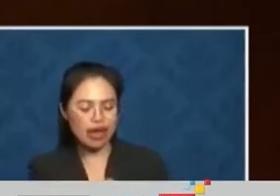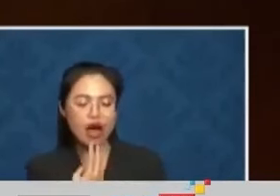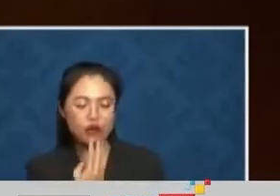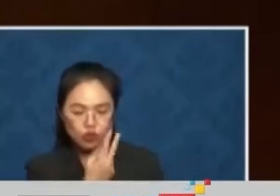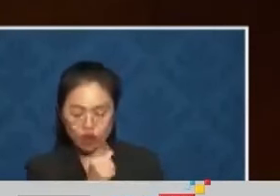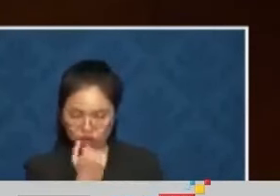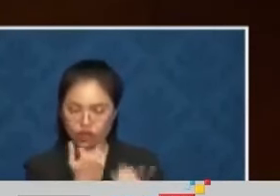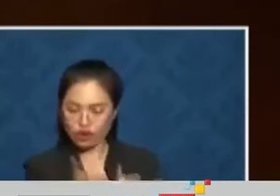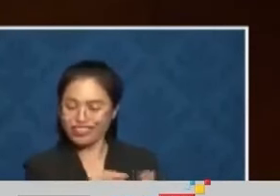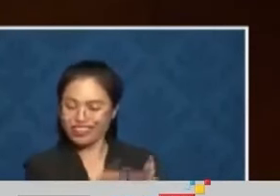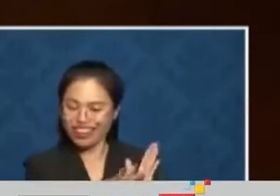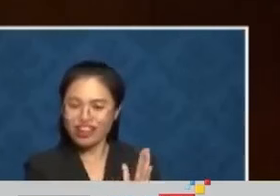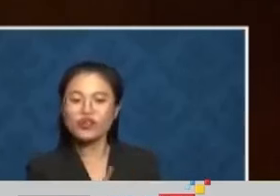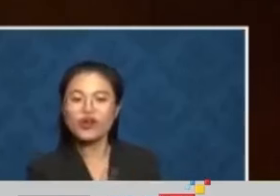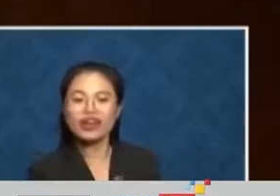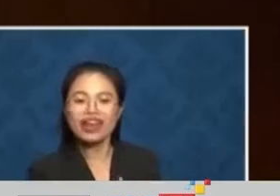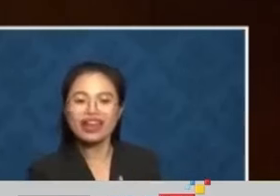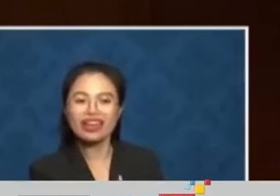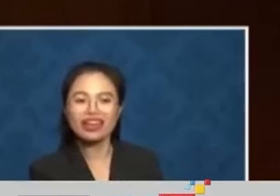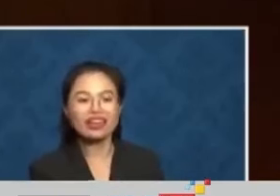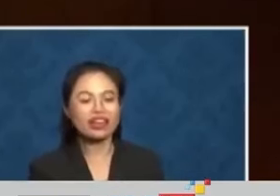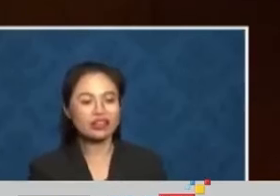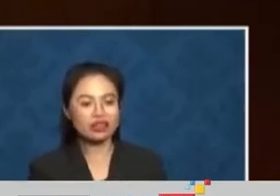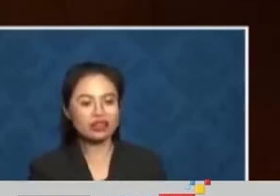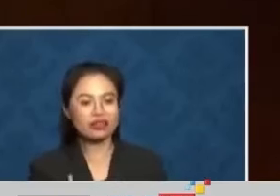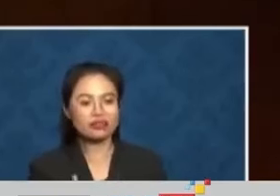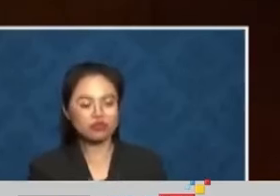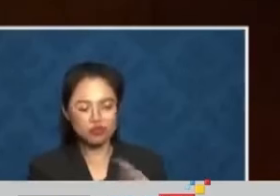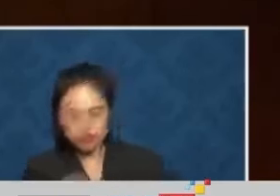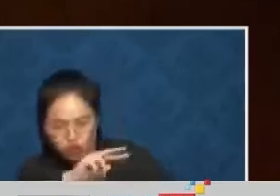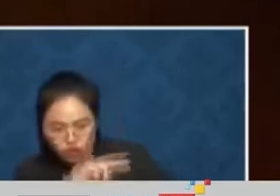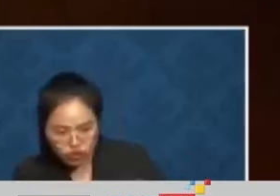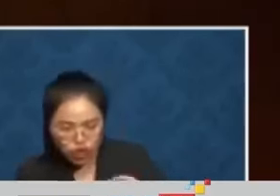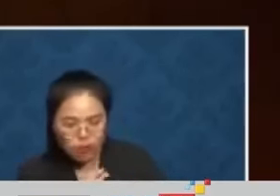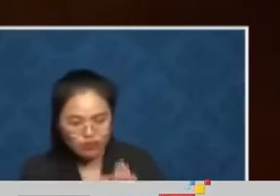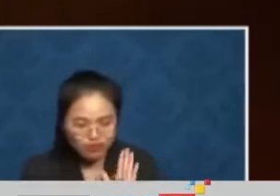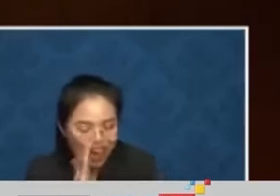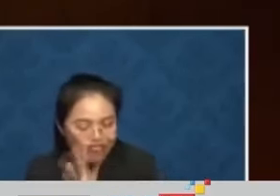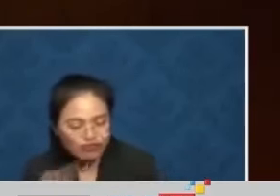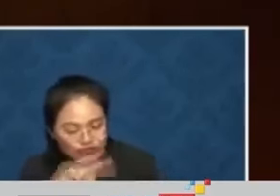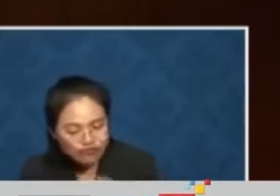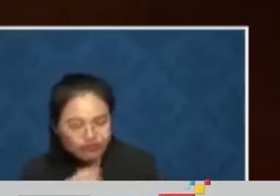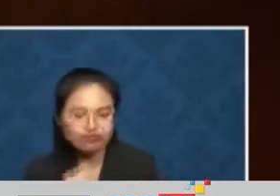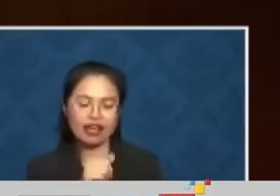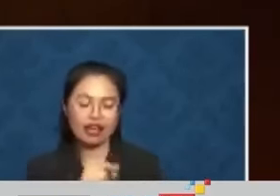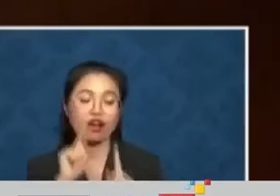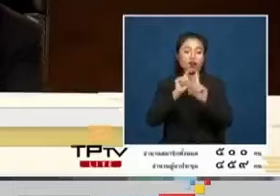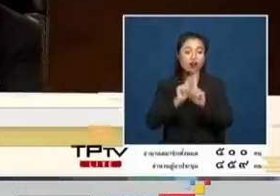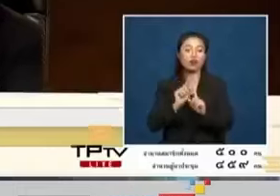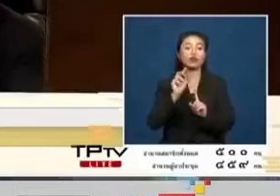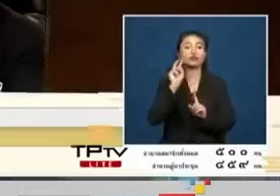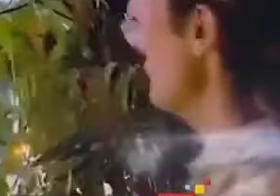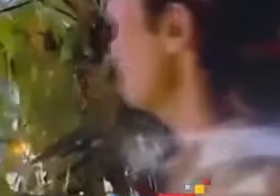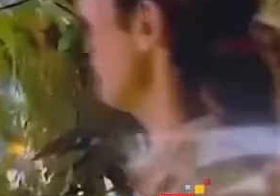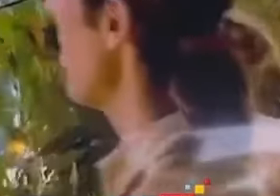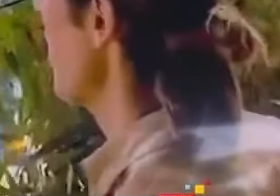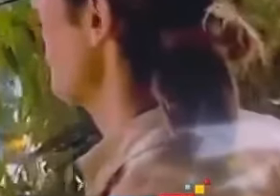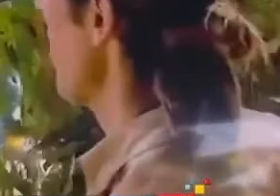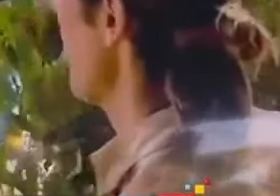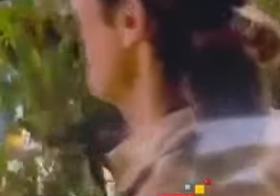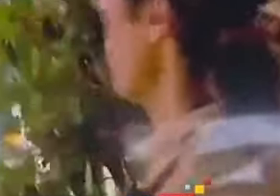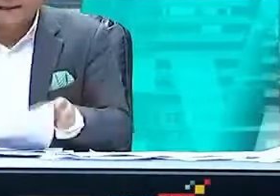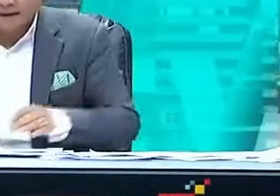นี้และไม่ได้เป็นความโปร่งใสในเรื่องอื่นๆนะครับเป็นความโปร่งใสในกระบวนการตรากฎหมายครับเรื่องที่2นะครับ อันนี้ก็ชี้แจงนะฝ่าย